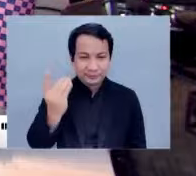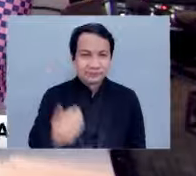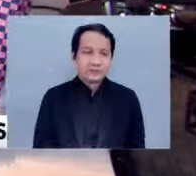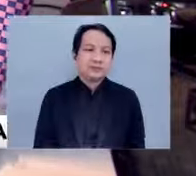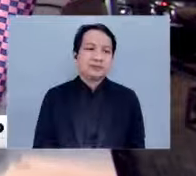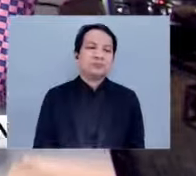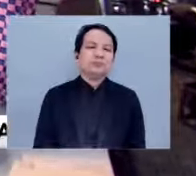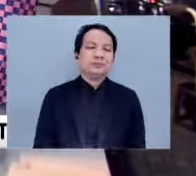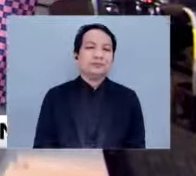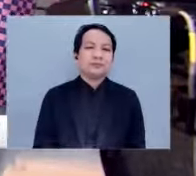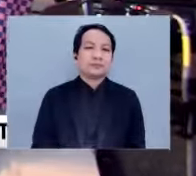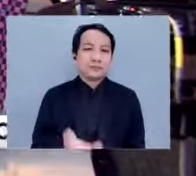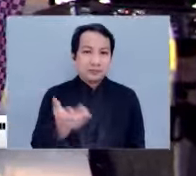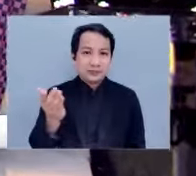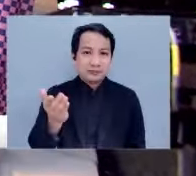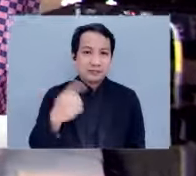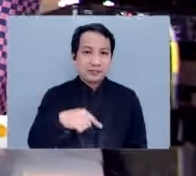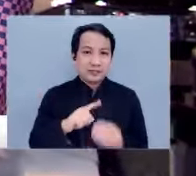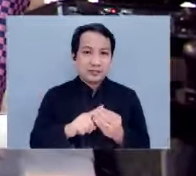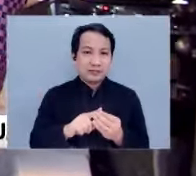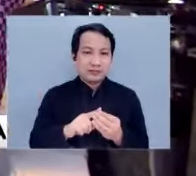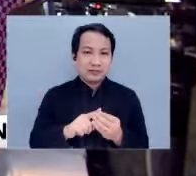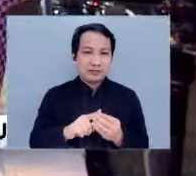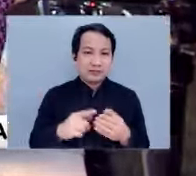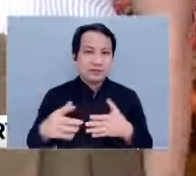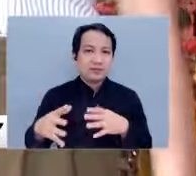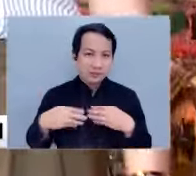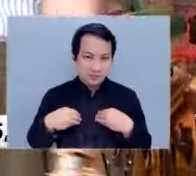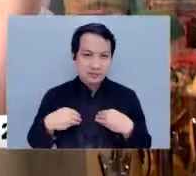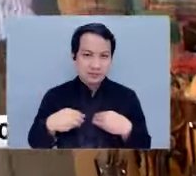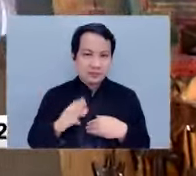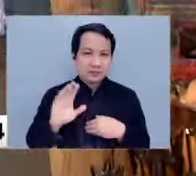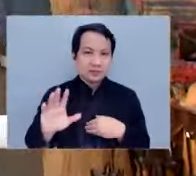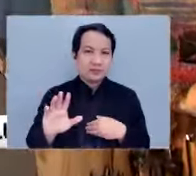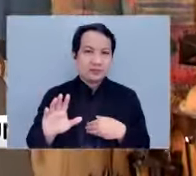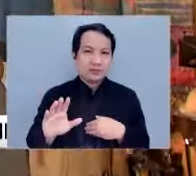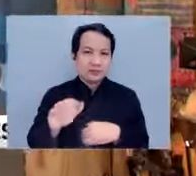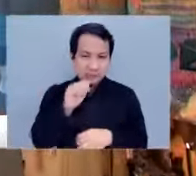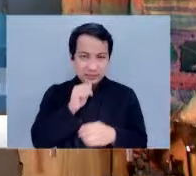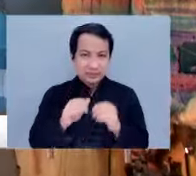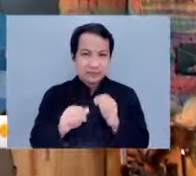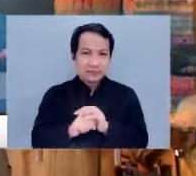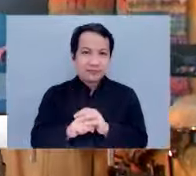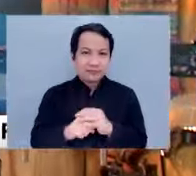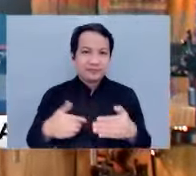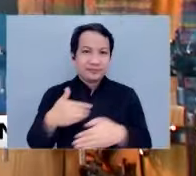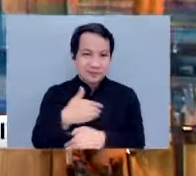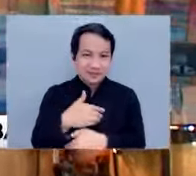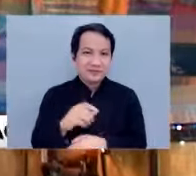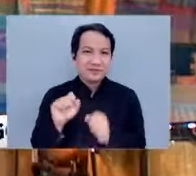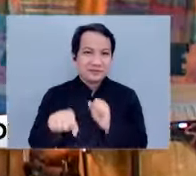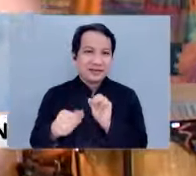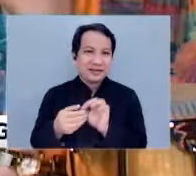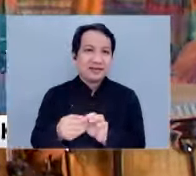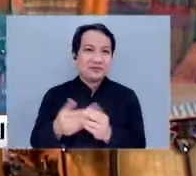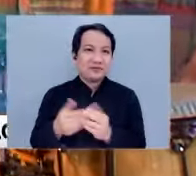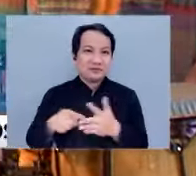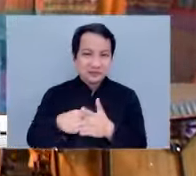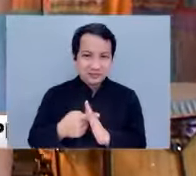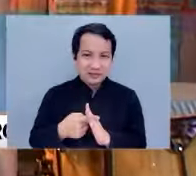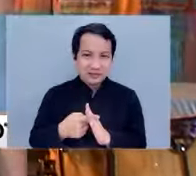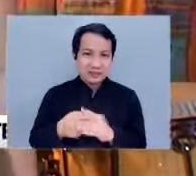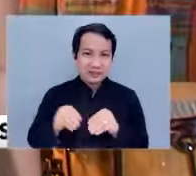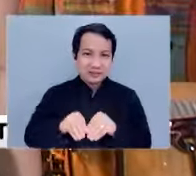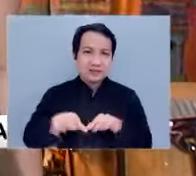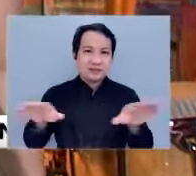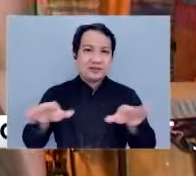At syempre naman po, iyak-happy na ang inyong mga tinatangi, mga kapatid. Uy! Simula na rin ang pagpapakalat ng